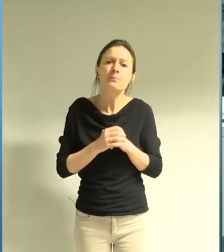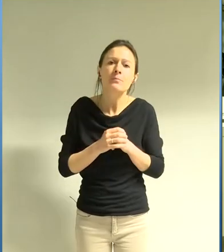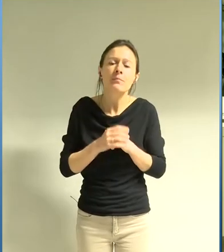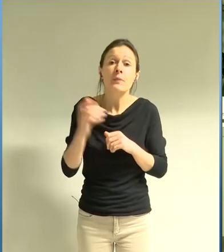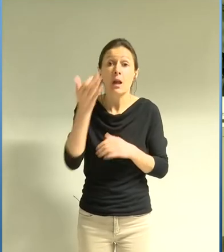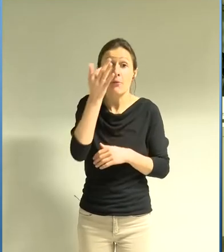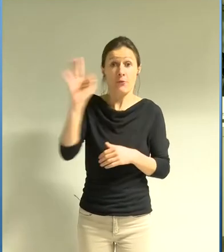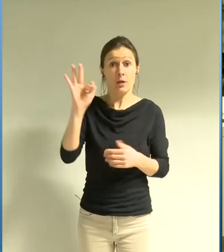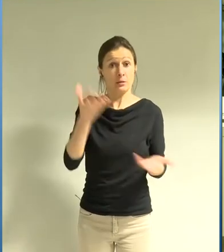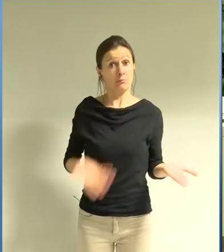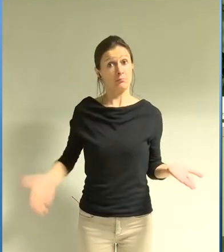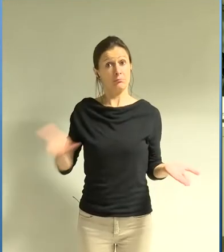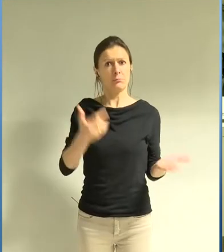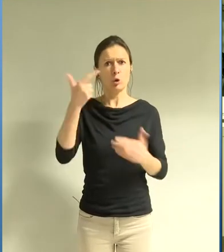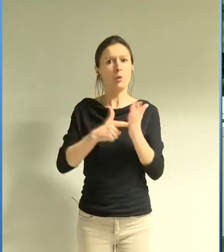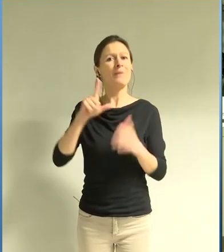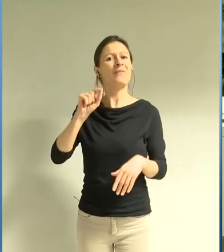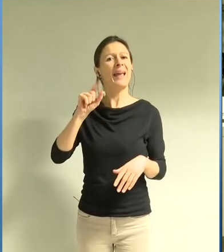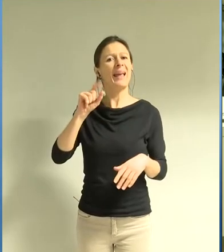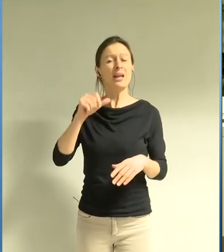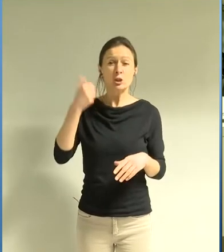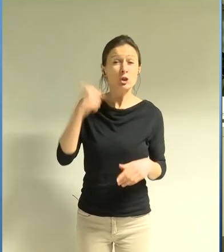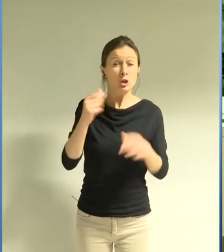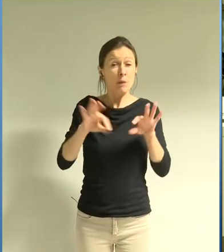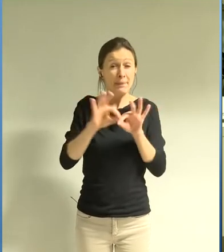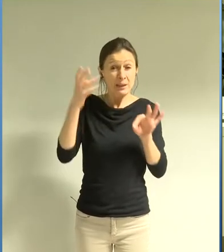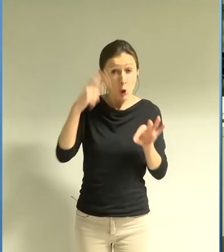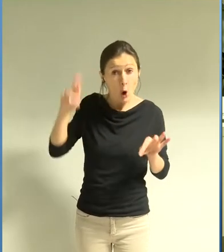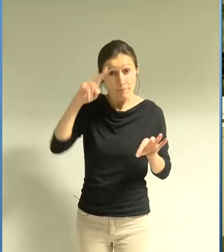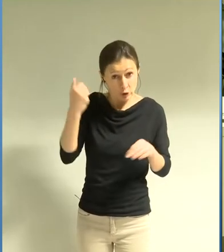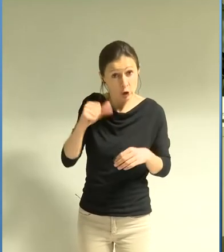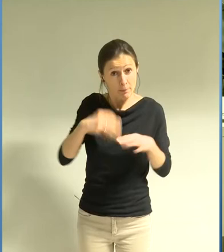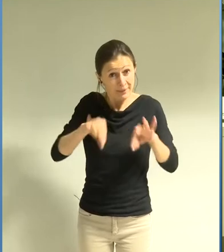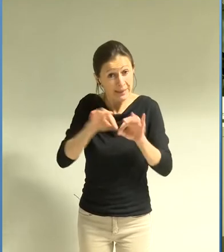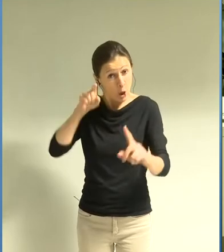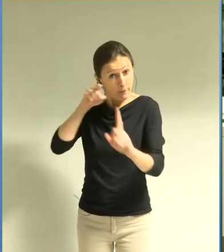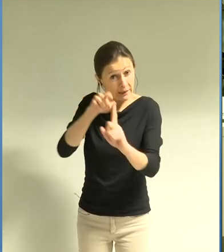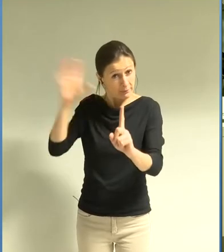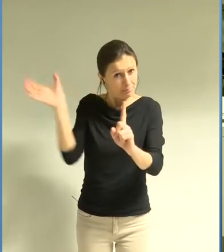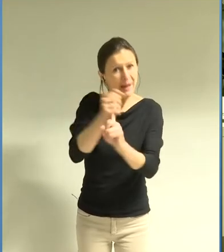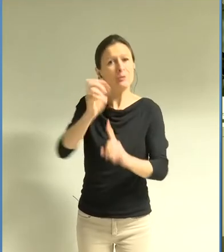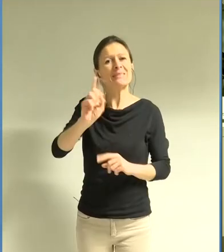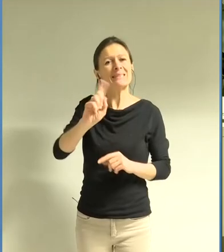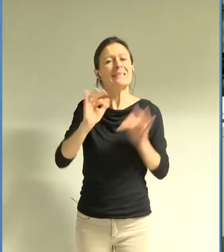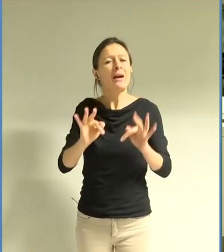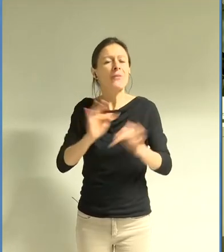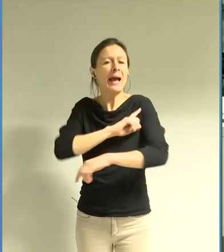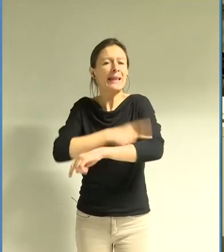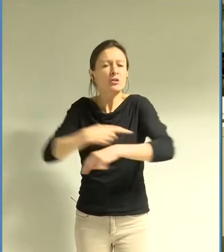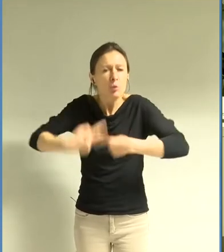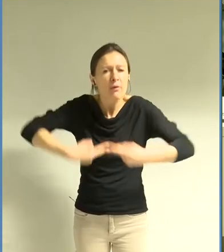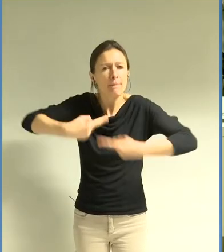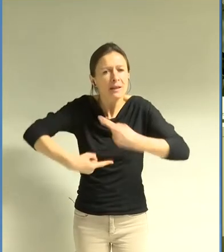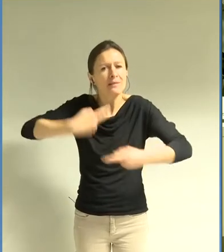pardon était en 2020 le seul pays d'europe à ne pas avoir atteint ses objectifs en matière de part d'énergies renouvelables dans sa consommation d'énergie